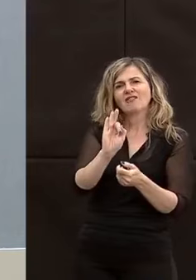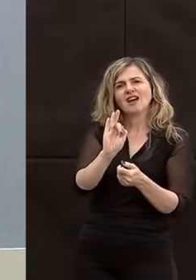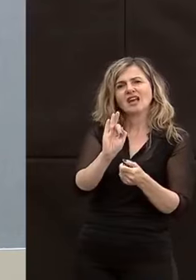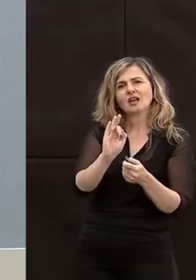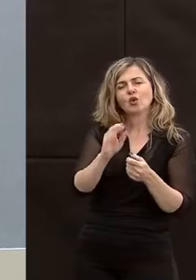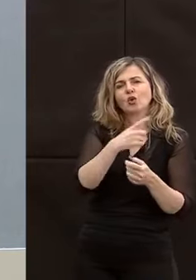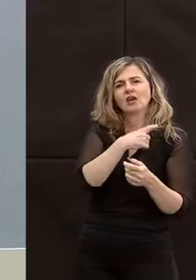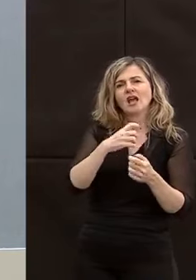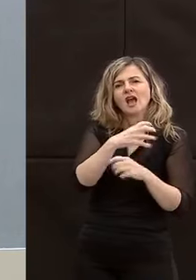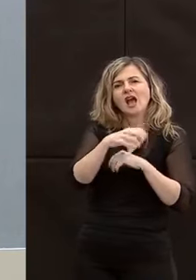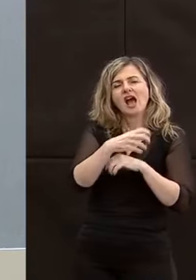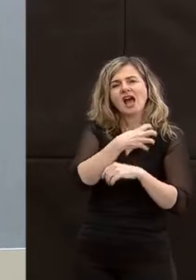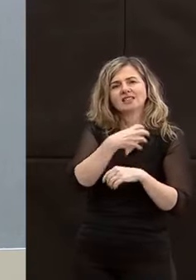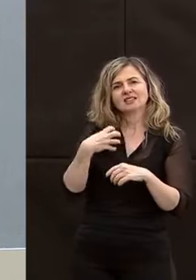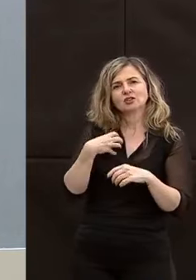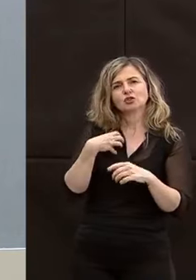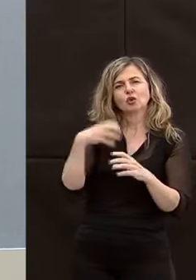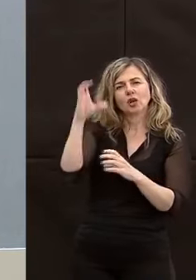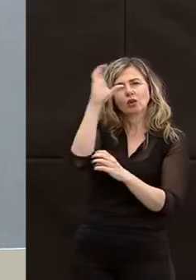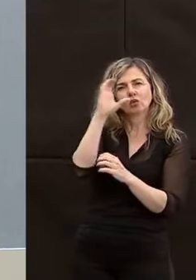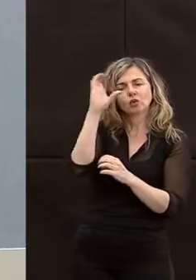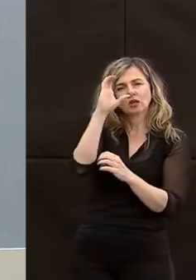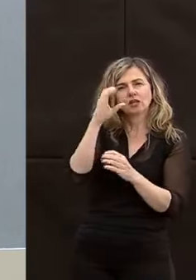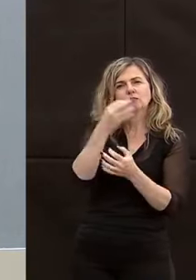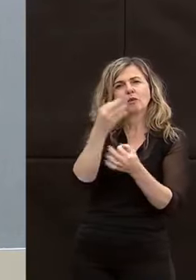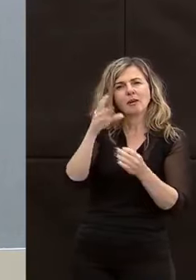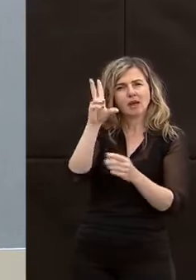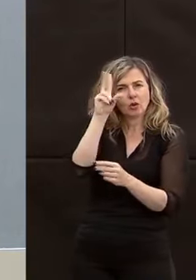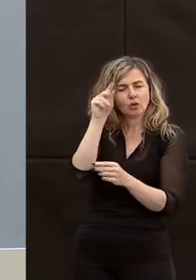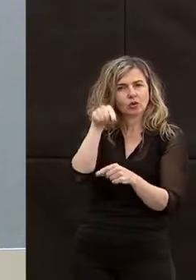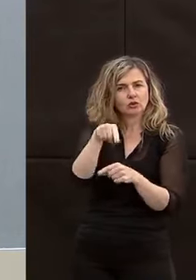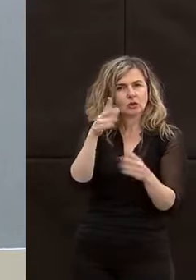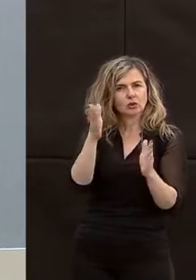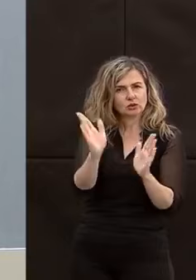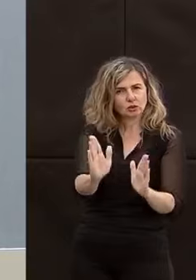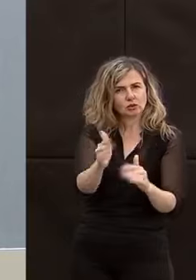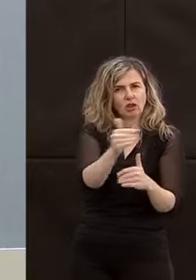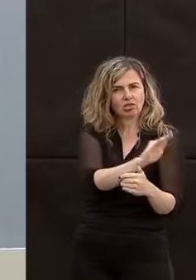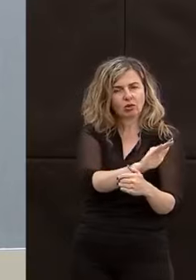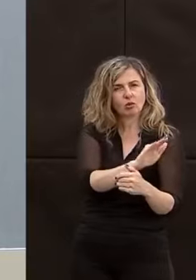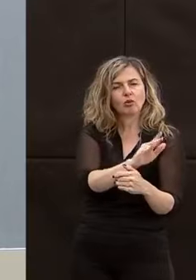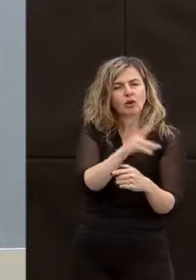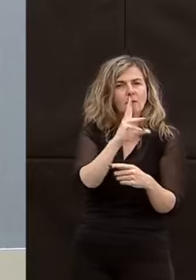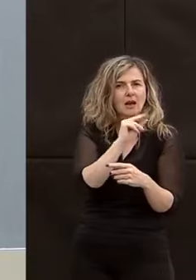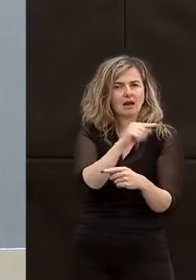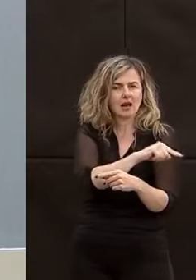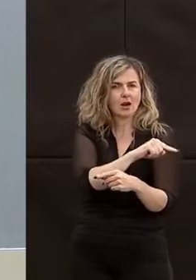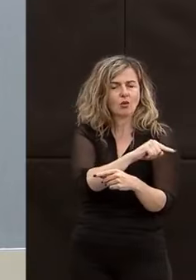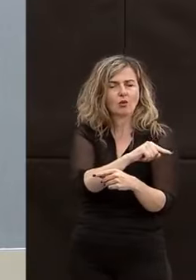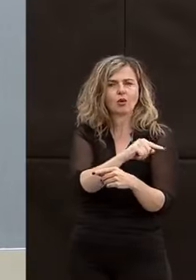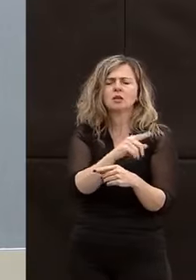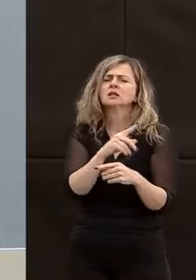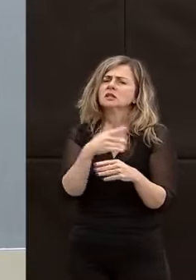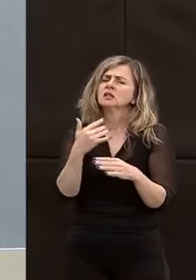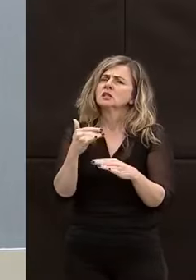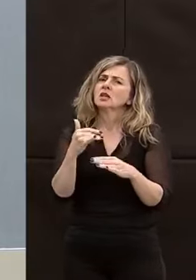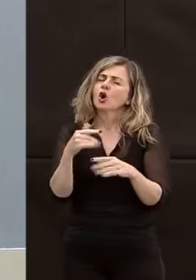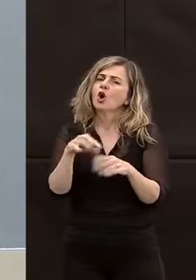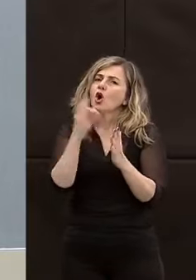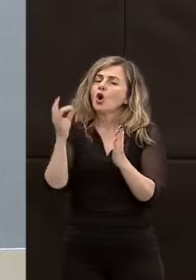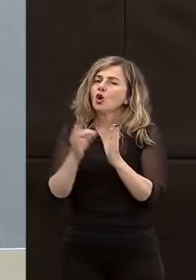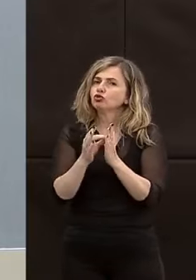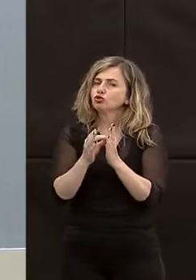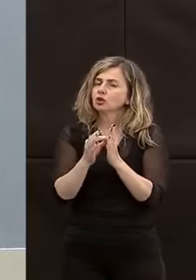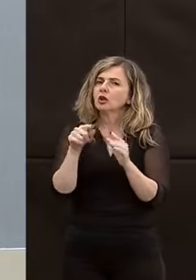che ben conosce questo settore certo oggi come ho detto all'inizio questo è uno dei settori